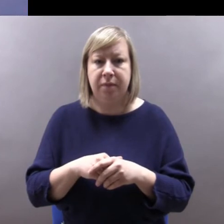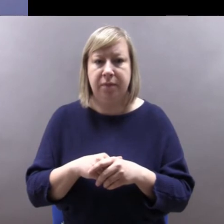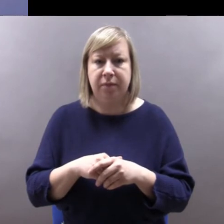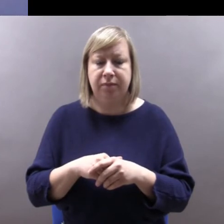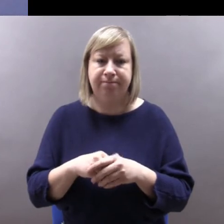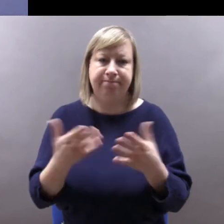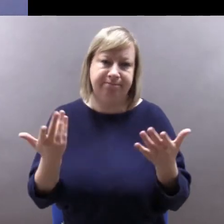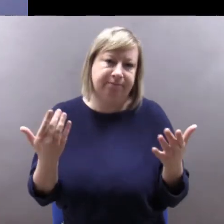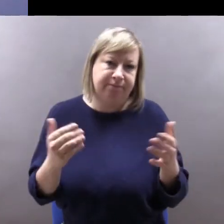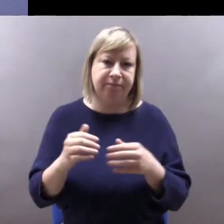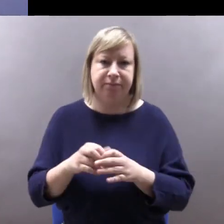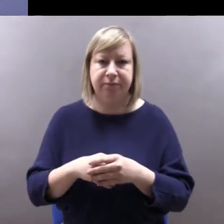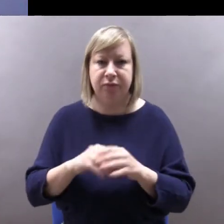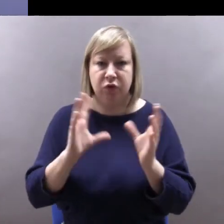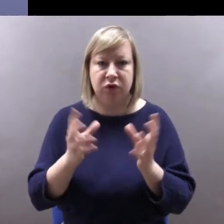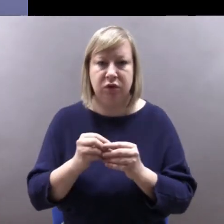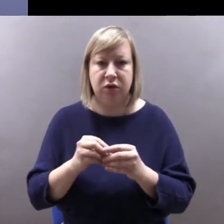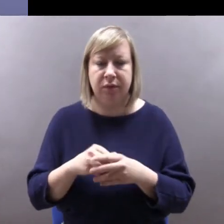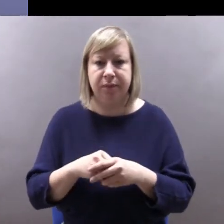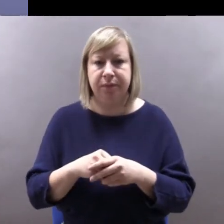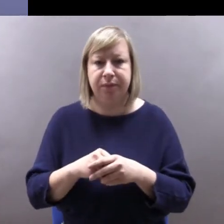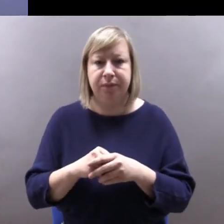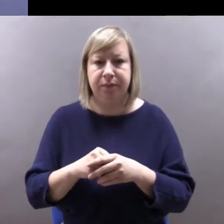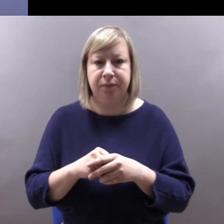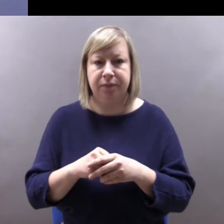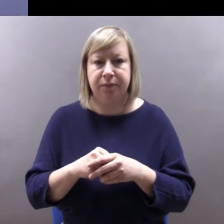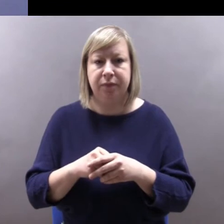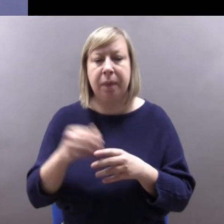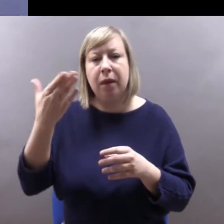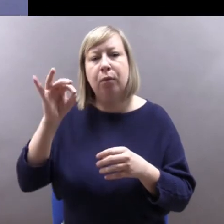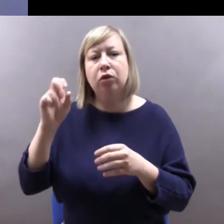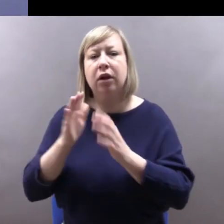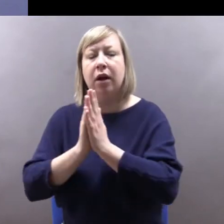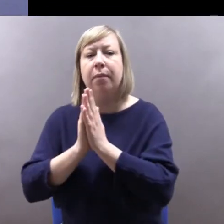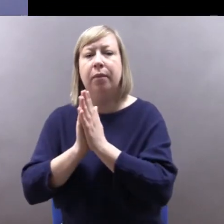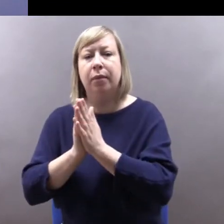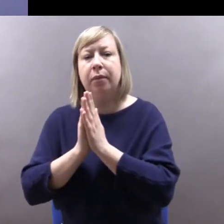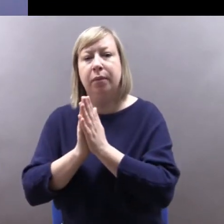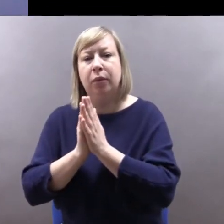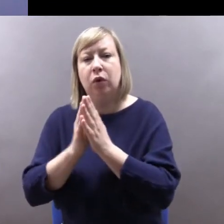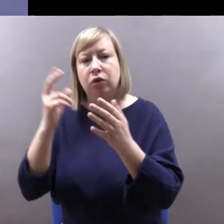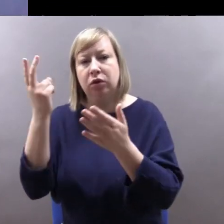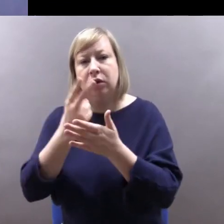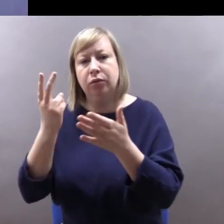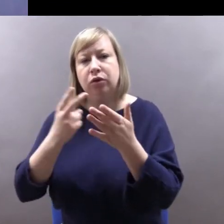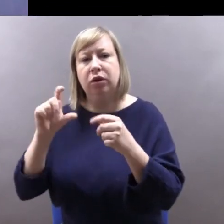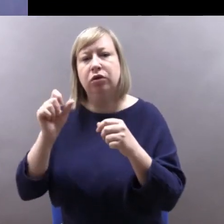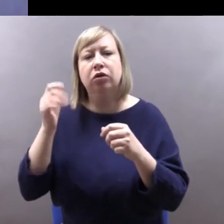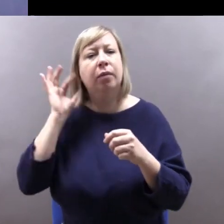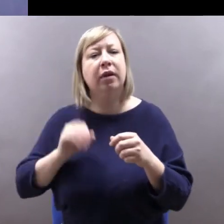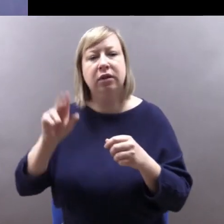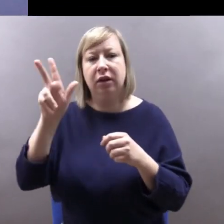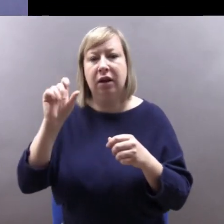No to wszystko okay. Chyba, tak? Rozumiem. Monika, poproszę Cię w takim razie o przeczytanie, co tam Pani Kasia napisała,